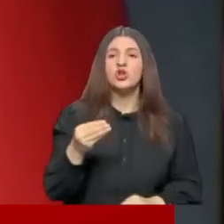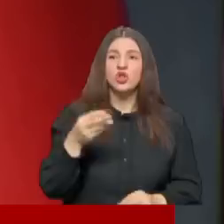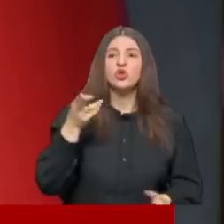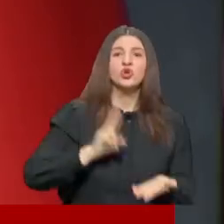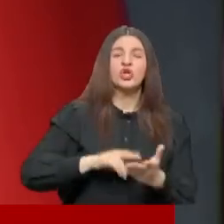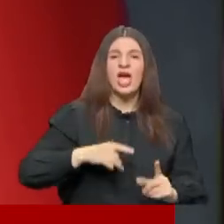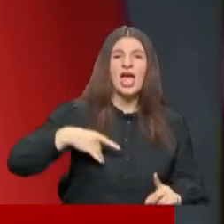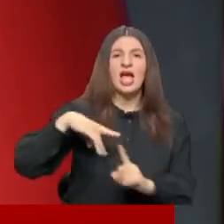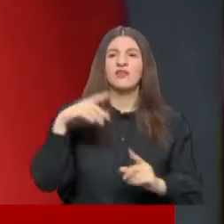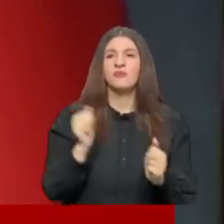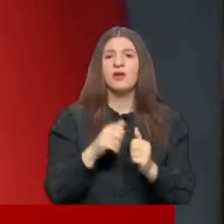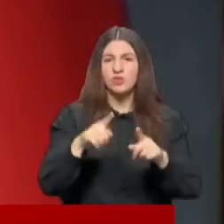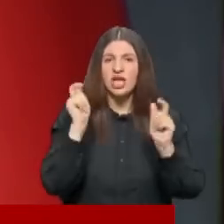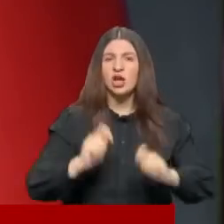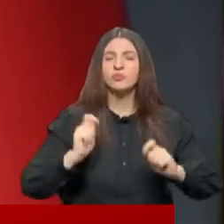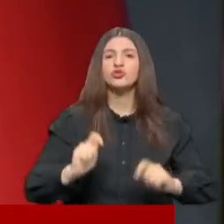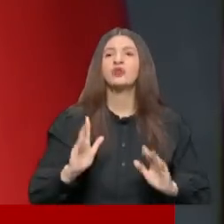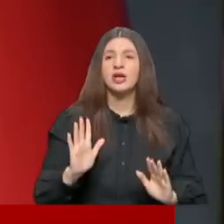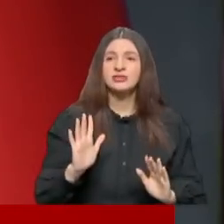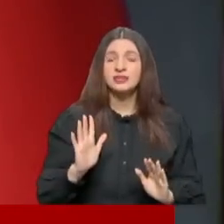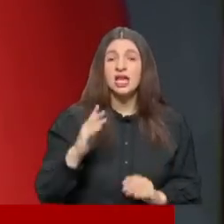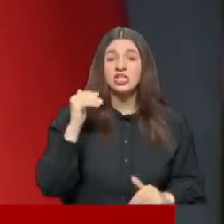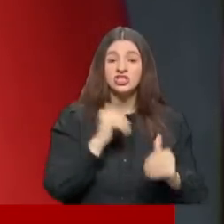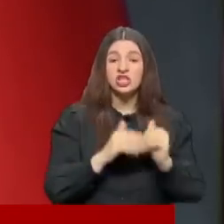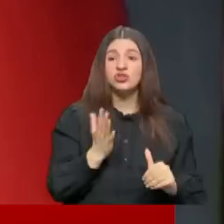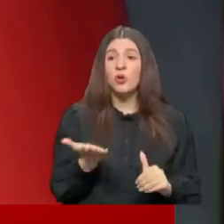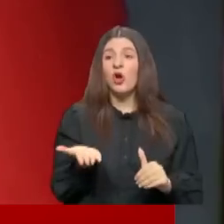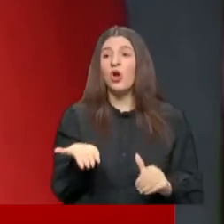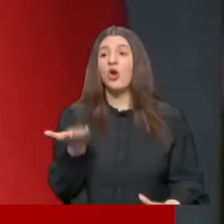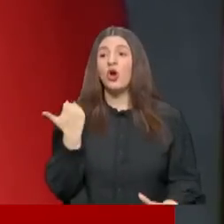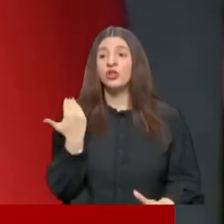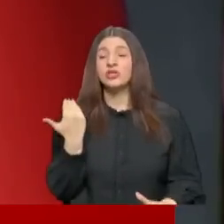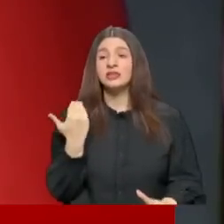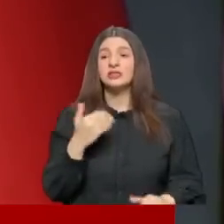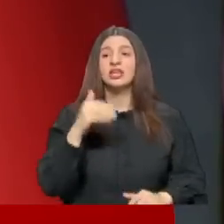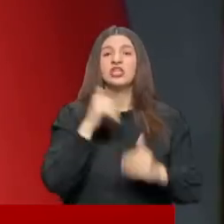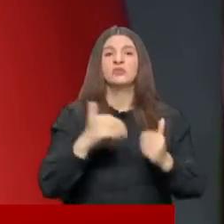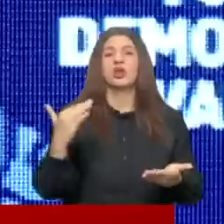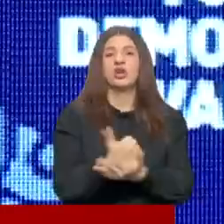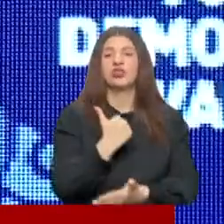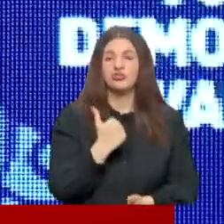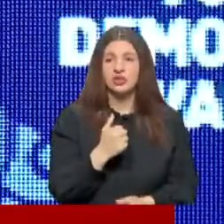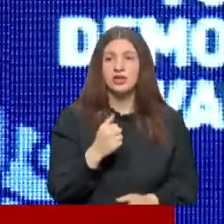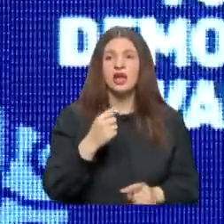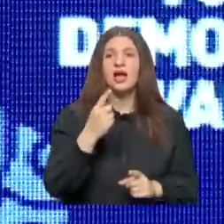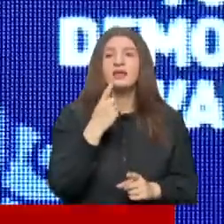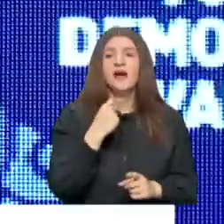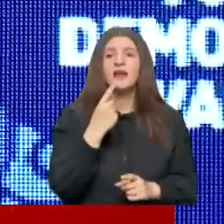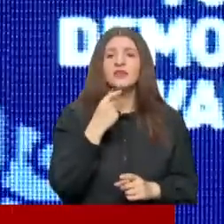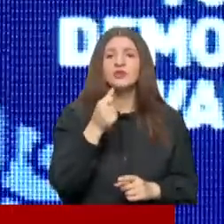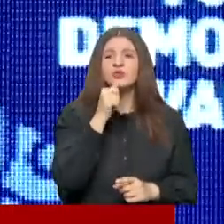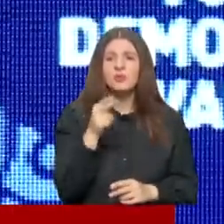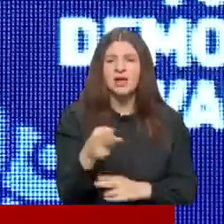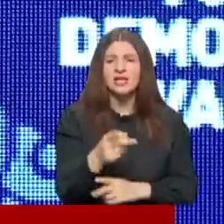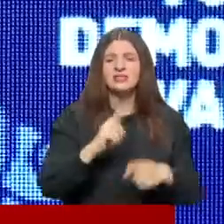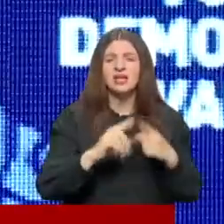üye hedefiyle bunu yapacağız. Seçim öncesi seçimi kazanacağız. Tatlı su balığı